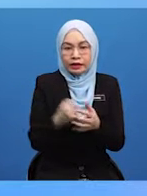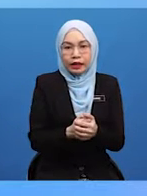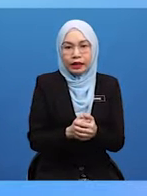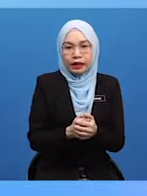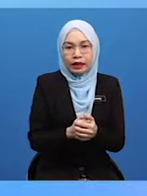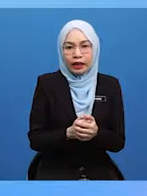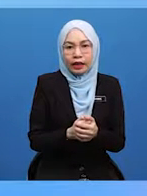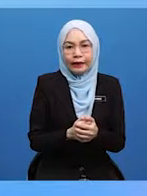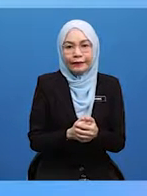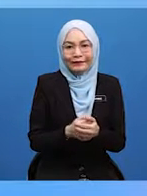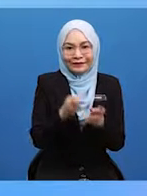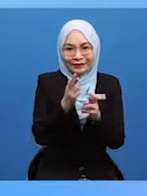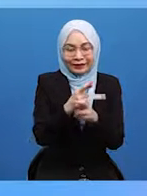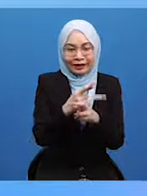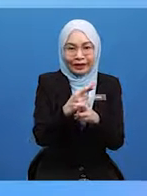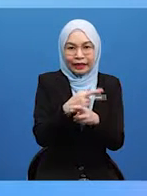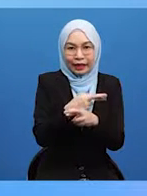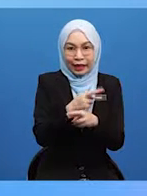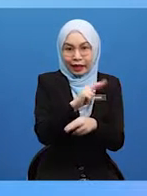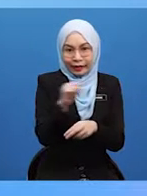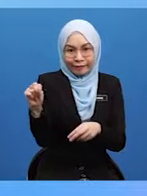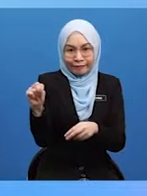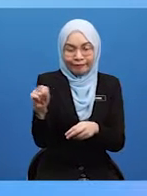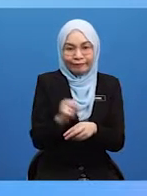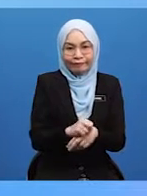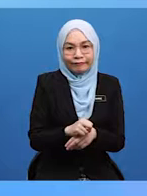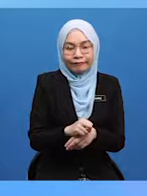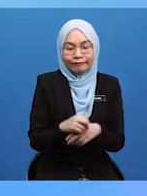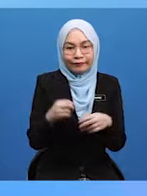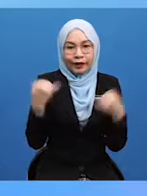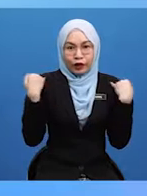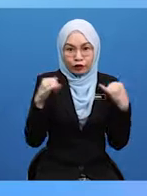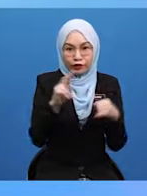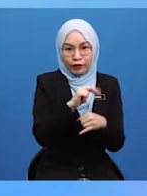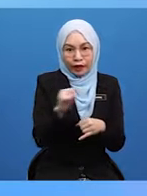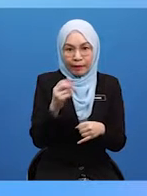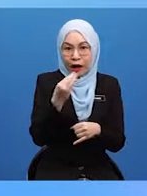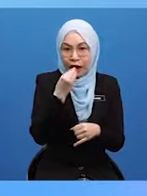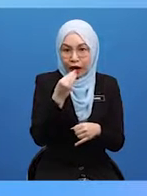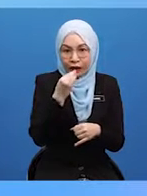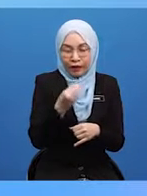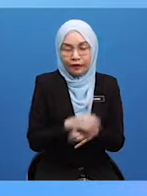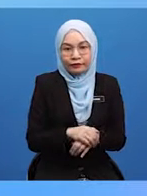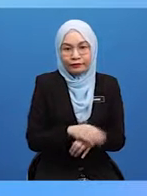kraftangan seperti rotan dan produk makanan seperti keropok egg.